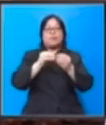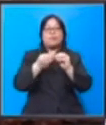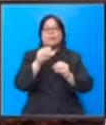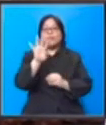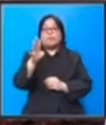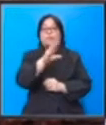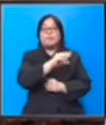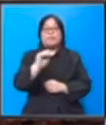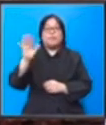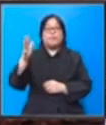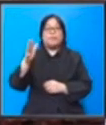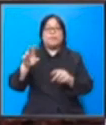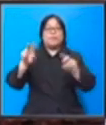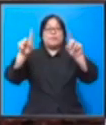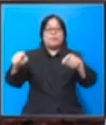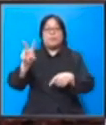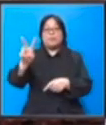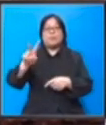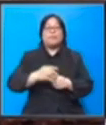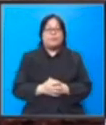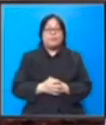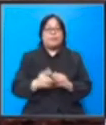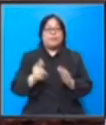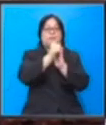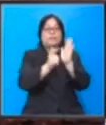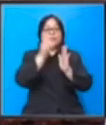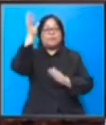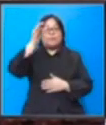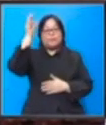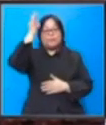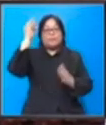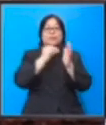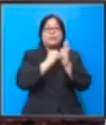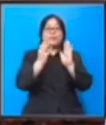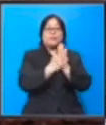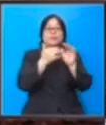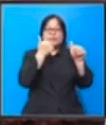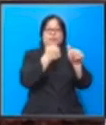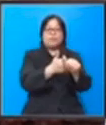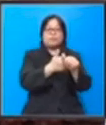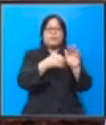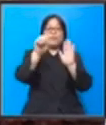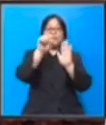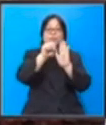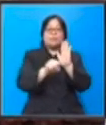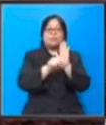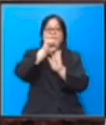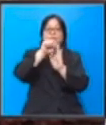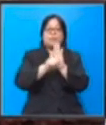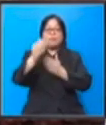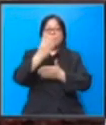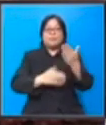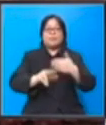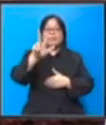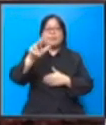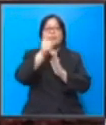dan perkara 15 dalam kurungan 2 Perlembagaan Persekutuan tertakluk pada pematuhan syarat dalam bahagian